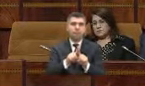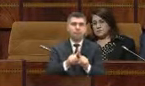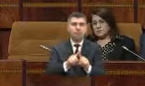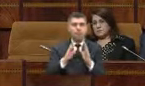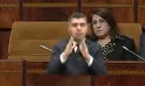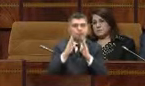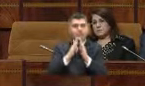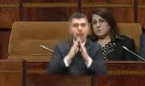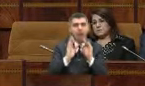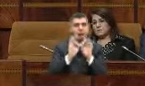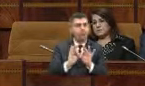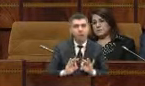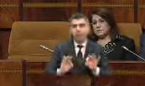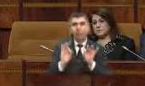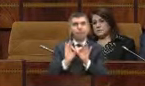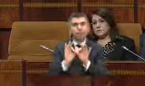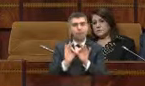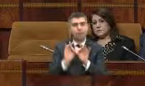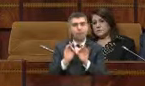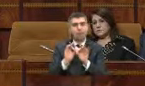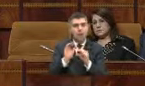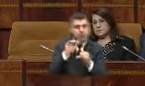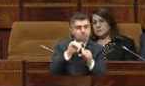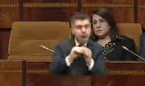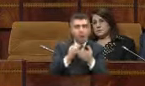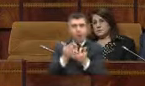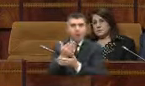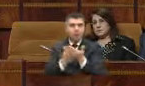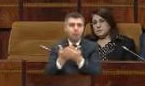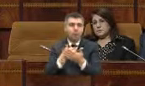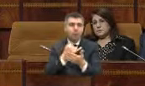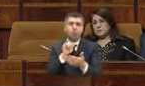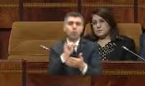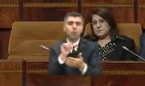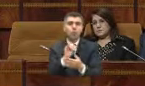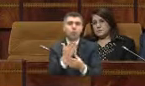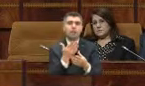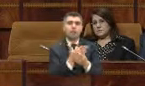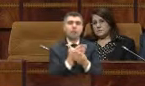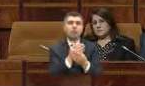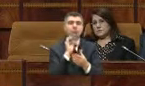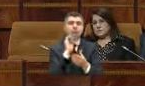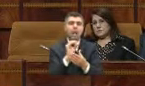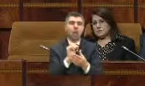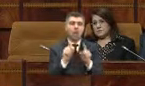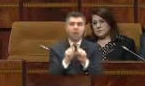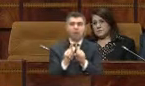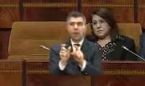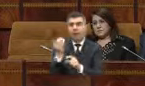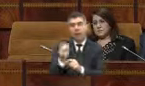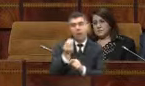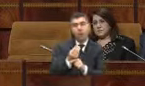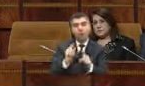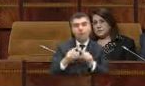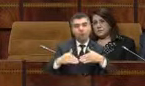الإيواء. هاد الأطفال هادو إلا جينا نقلبوا في الأسباب الحقيقية للتشرد ديالو هو السياسات الحكومية الفاشلة في المجال الاجتماعي، اللي رغم